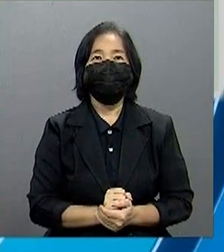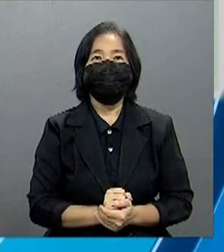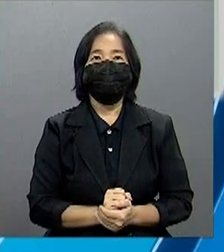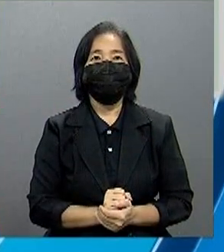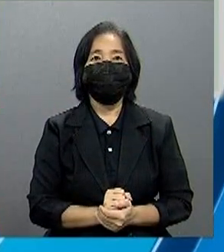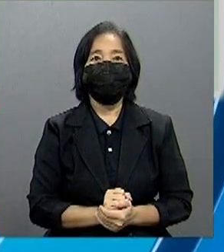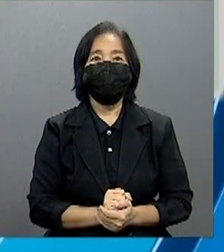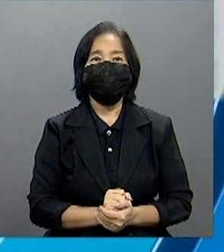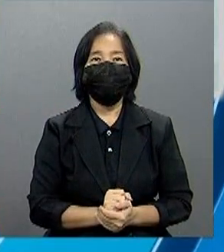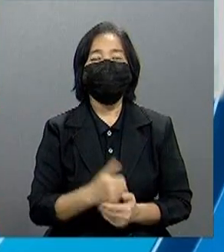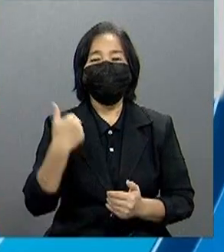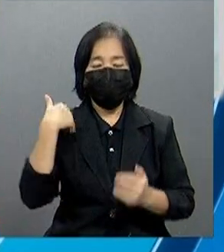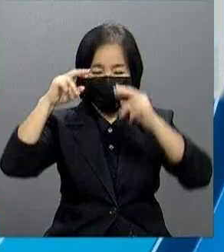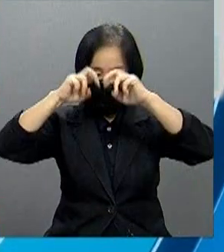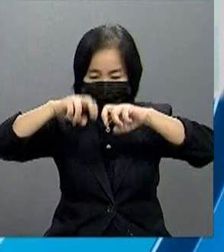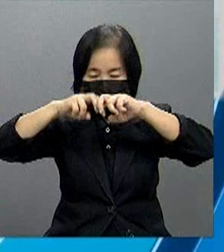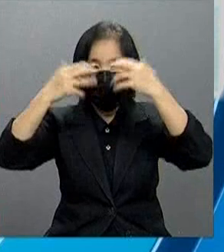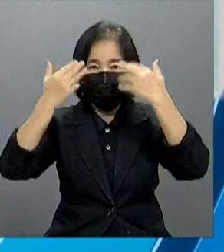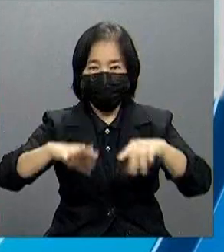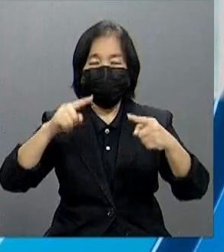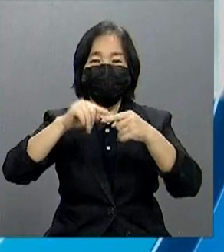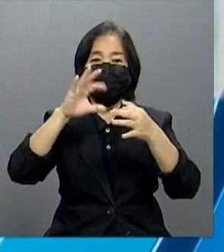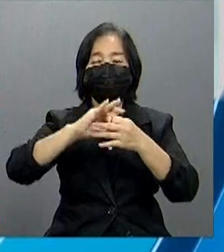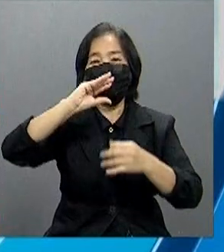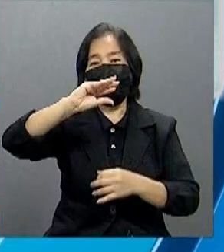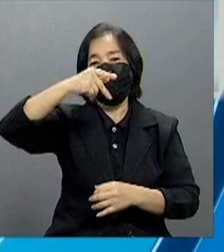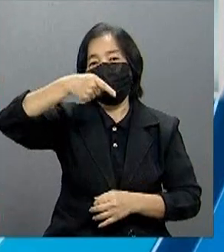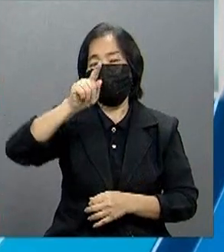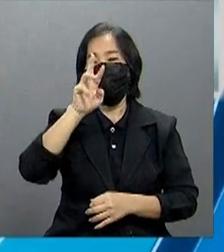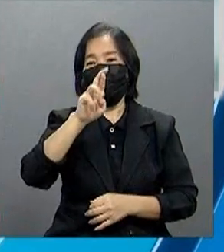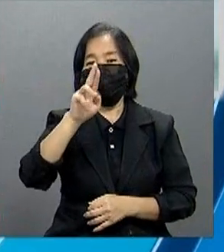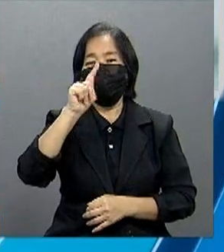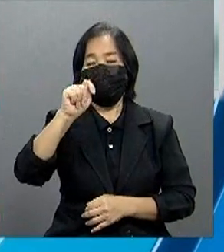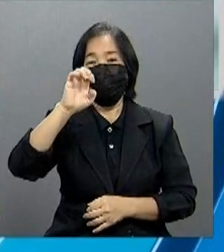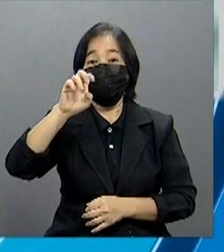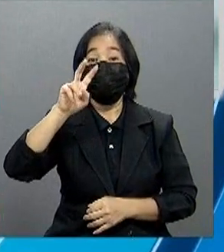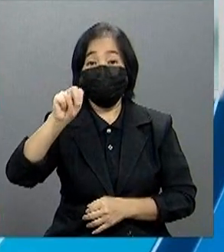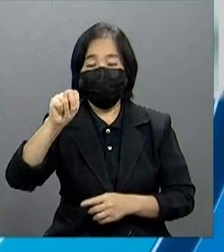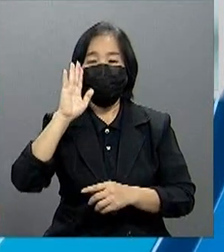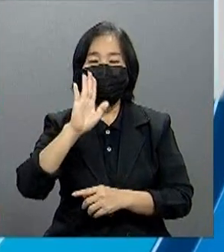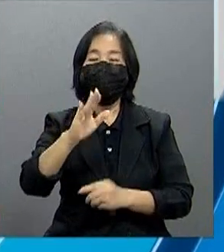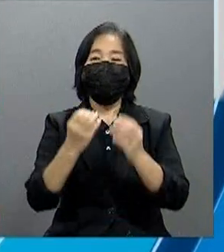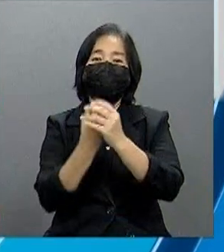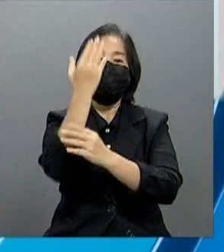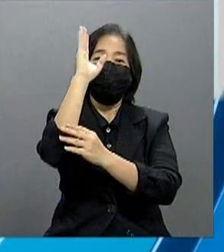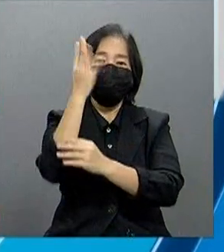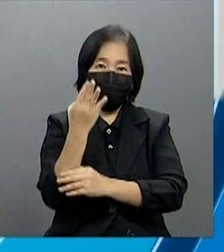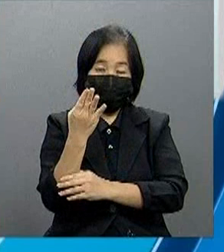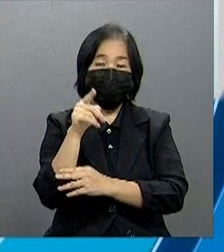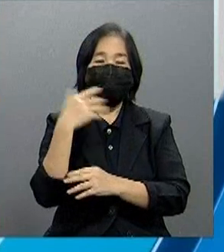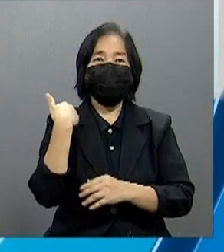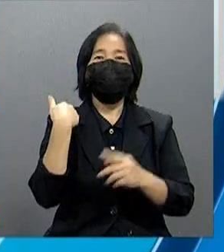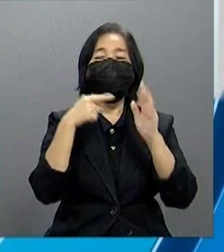การศึกษานะครับสำหรับโปรตีนซับยูนิตสำหรับวัคซีนโควิด-19 เนี่ยนะครับของยี่ห้อโนวาแวคก็พบว่าสามารถที่จะ